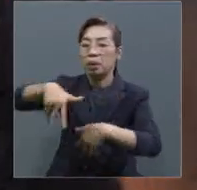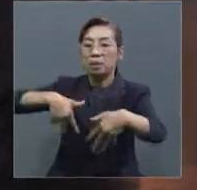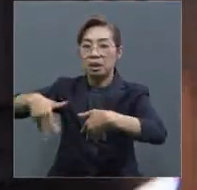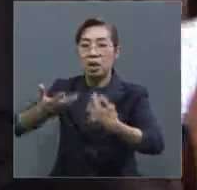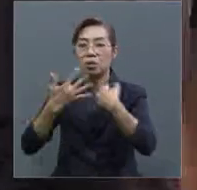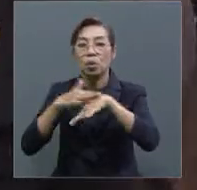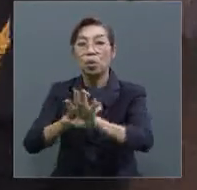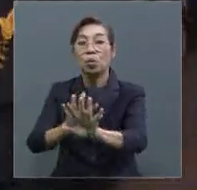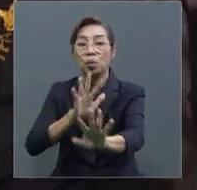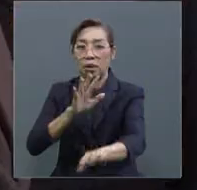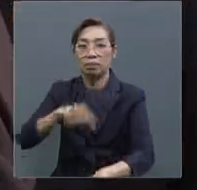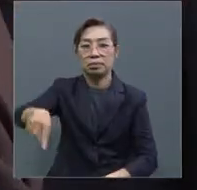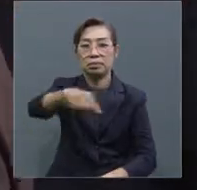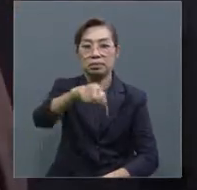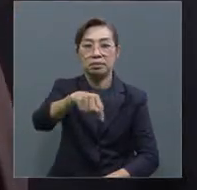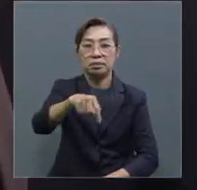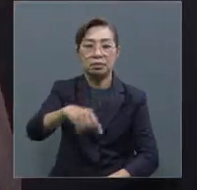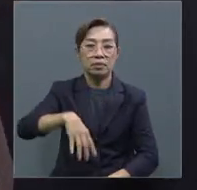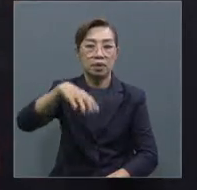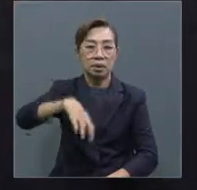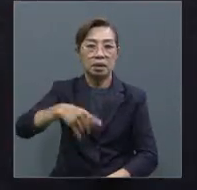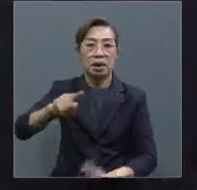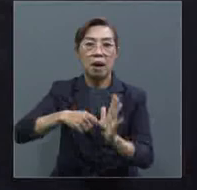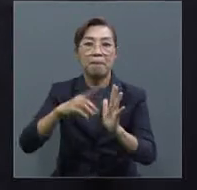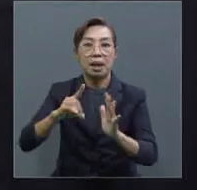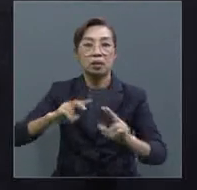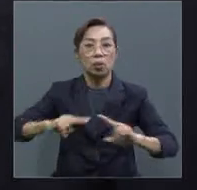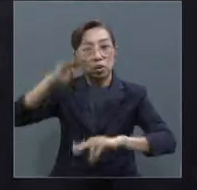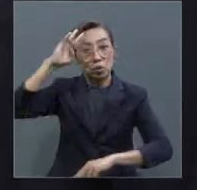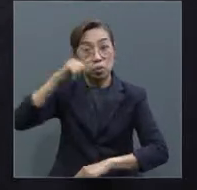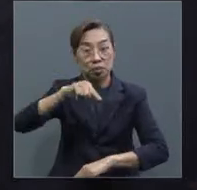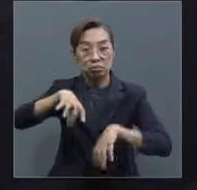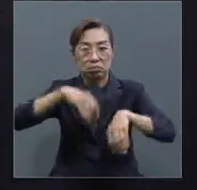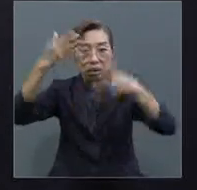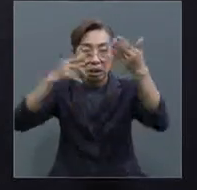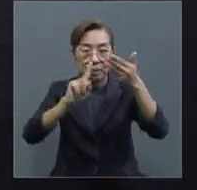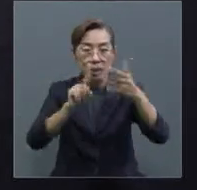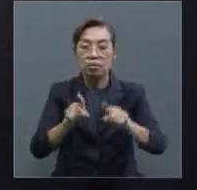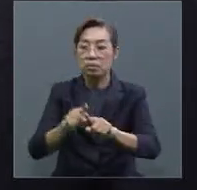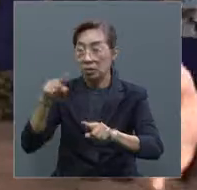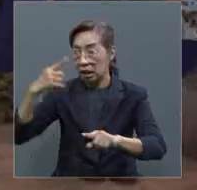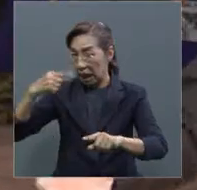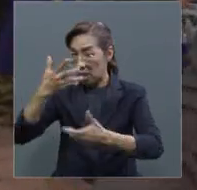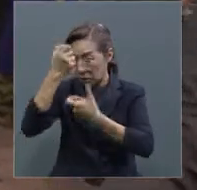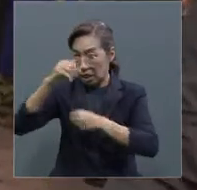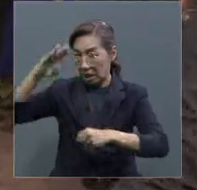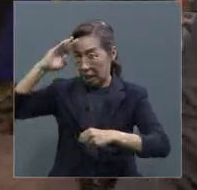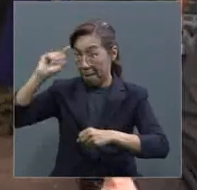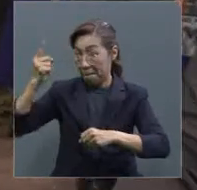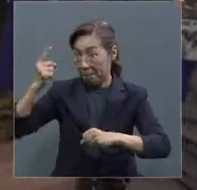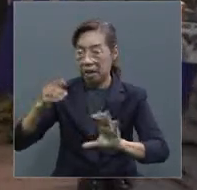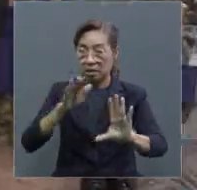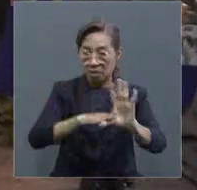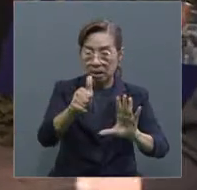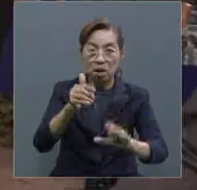ร่วมในพิธีที่ลานอเนกประสงค์สำนักงานปลัดกระทรวงกลาโหมค่ะภายในงานก็มีการเปิดรับสมัครทหารใหม่มีชายไทยเดิน